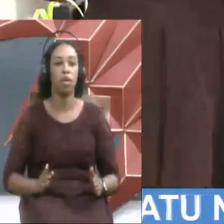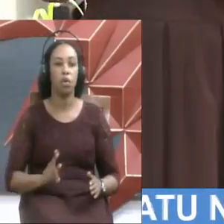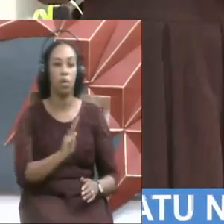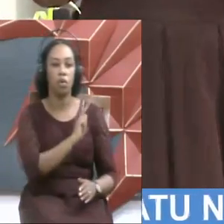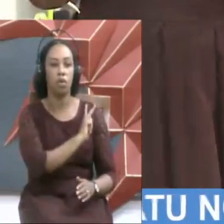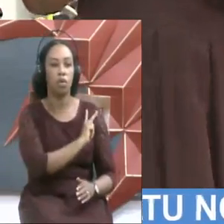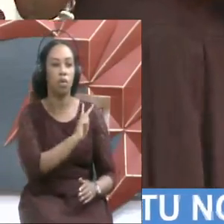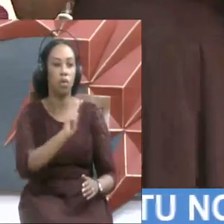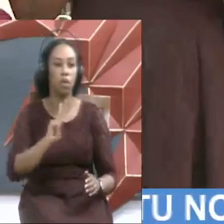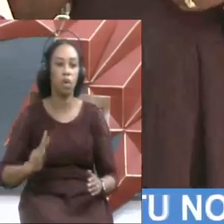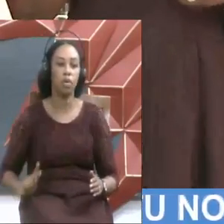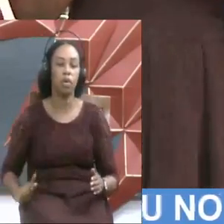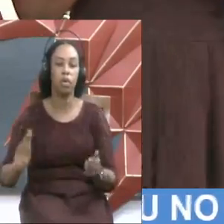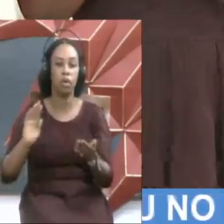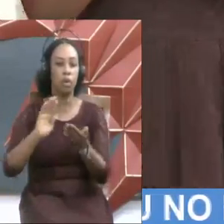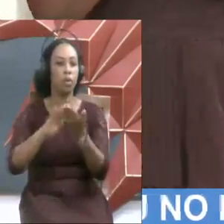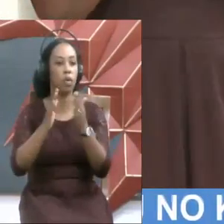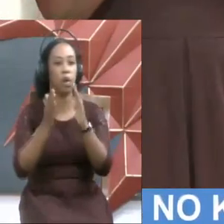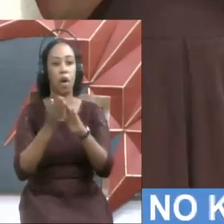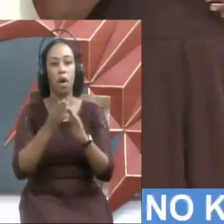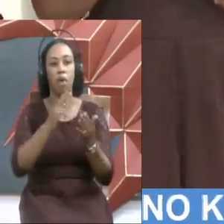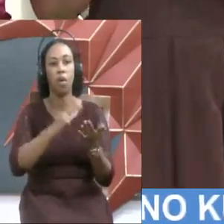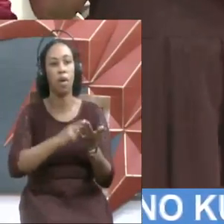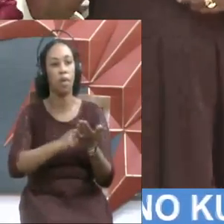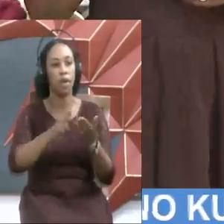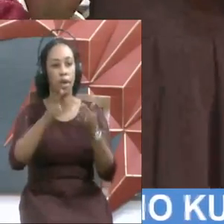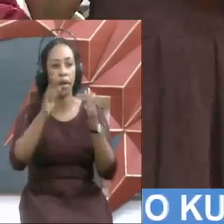tujyamo ni wo murwa wabera